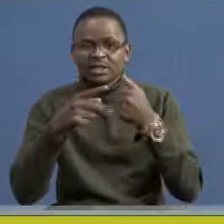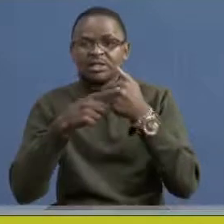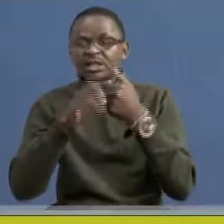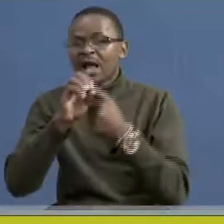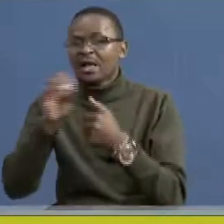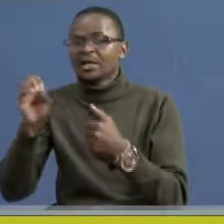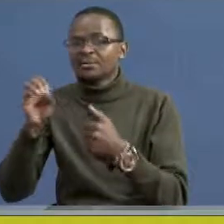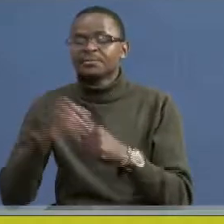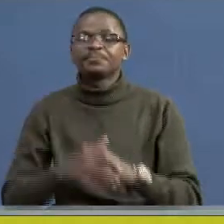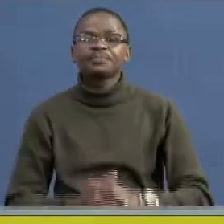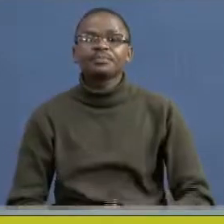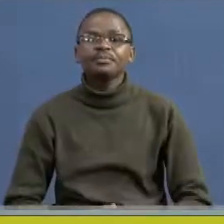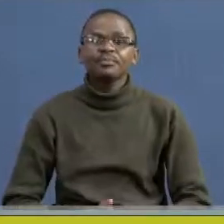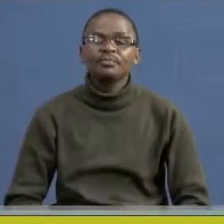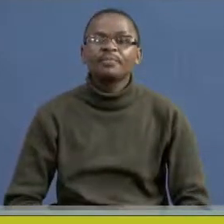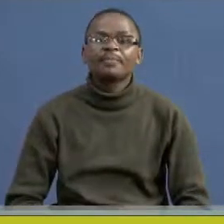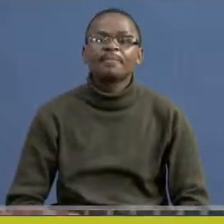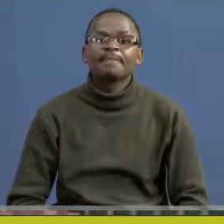3,600.